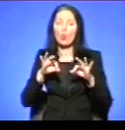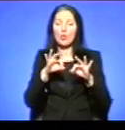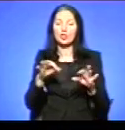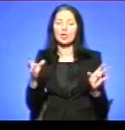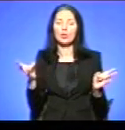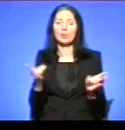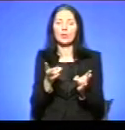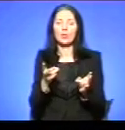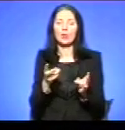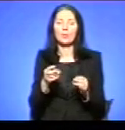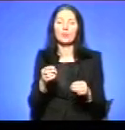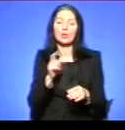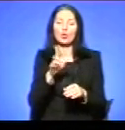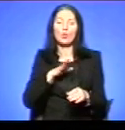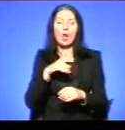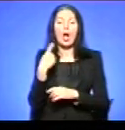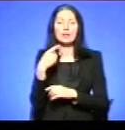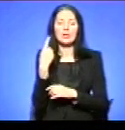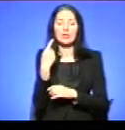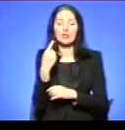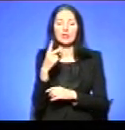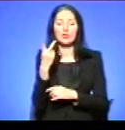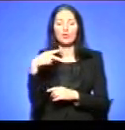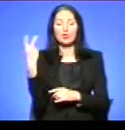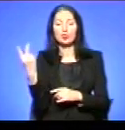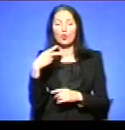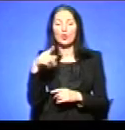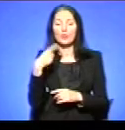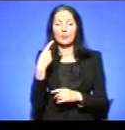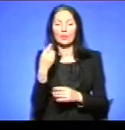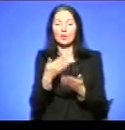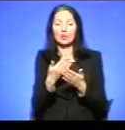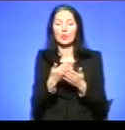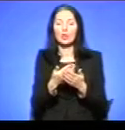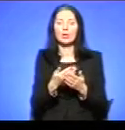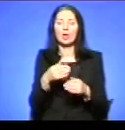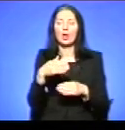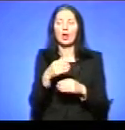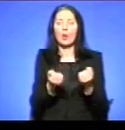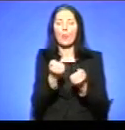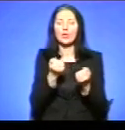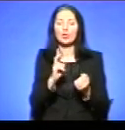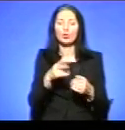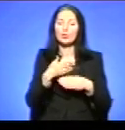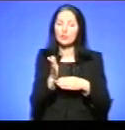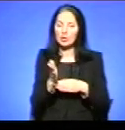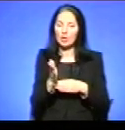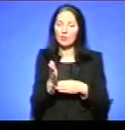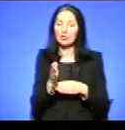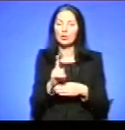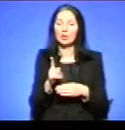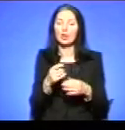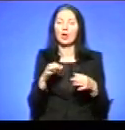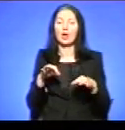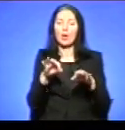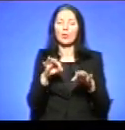оснастити сигналізацію, бажано з двох сторон, тобто, якщо машину хтось там відкрив чи там хтось її пошкодив, тобто вона показує вам на